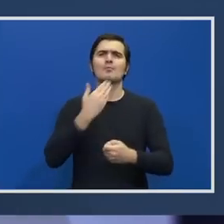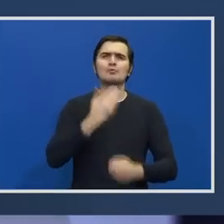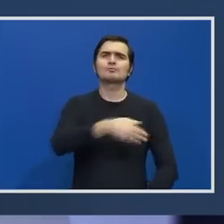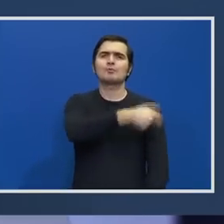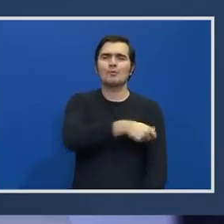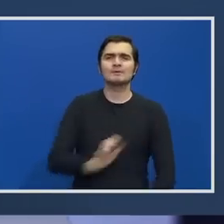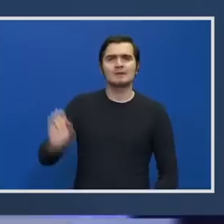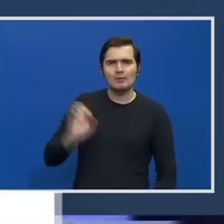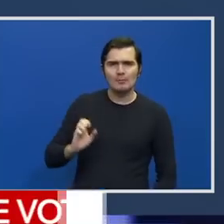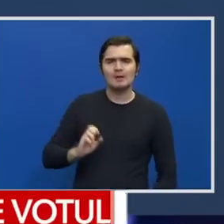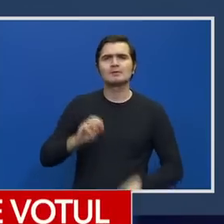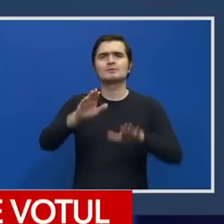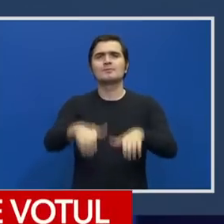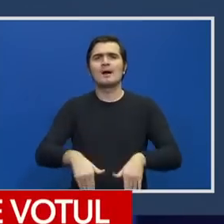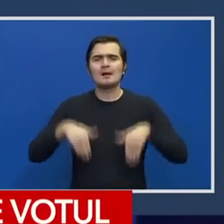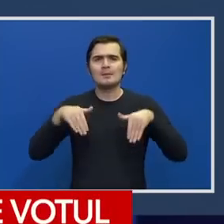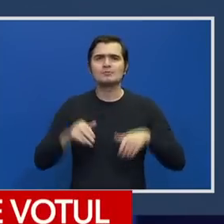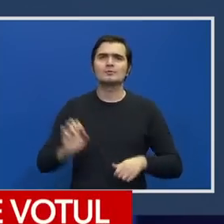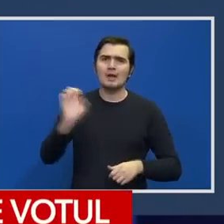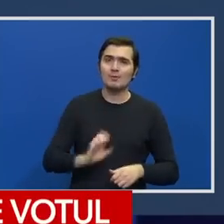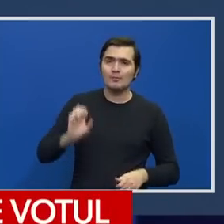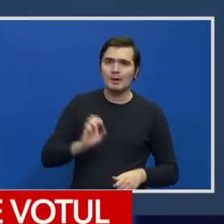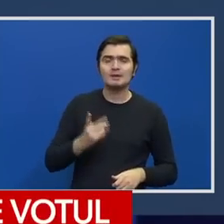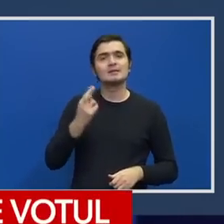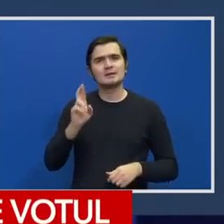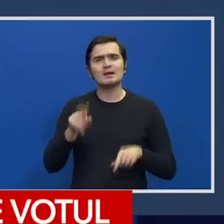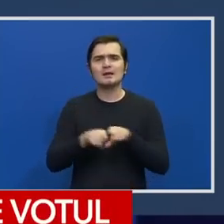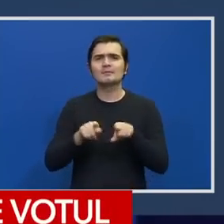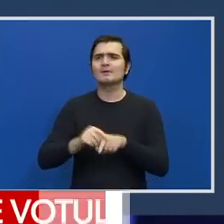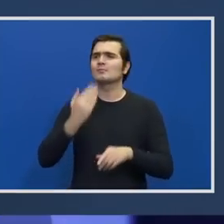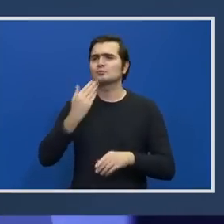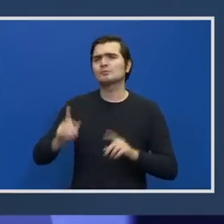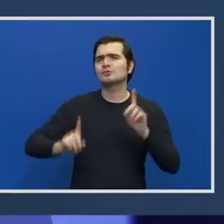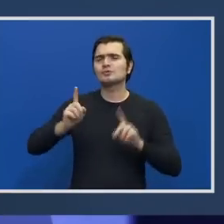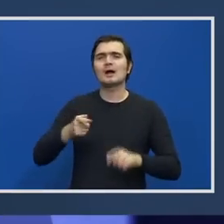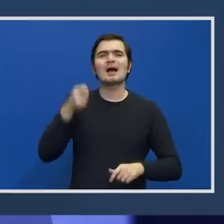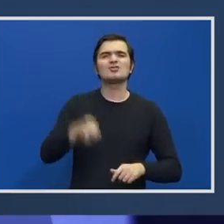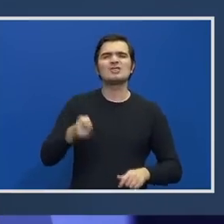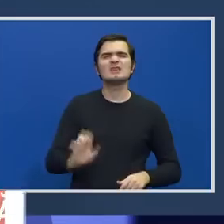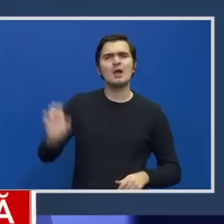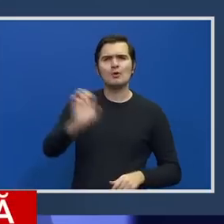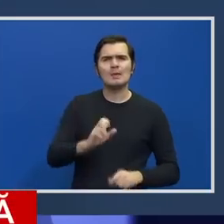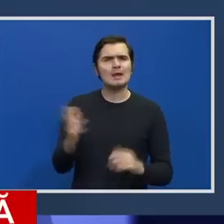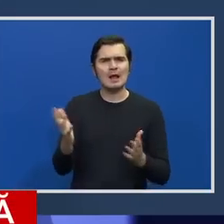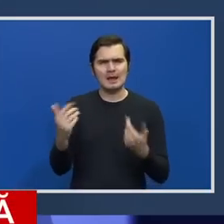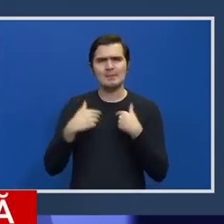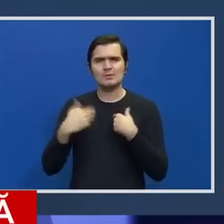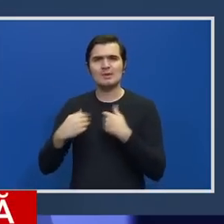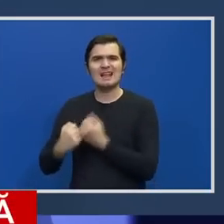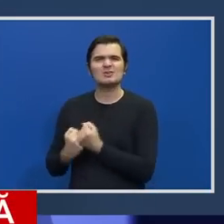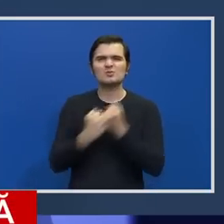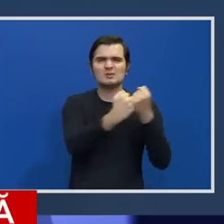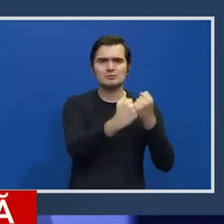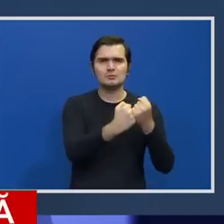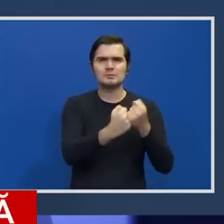membre Comisia Europeană Parlamentul european dar și din agențiile europene care ne au